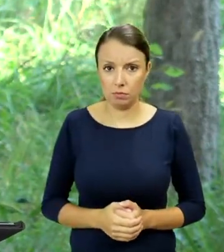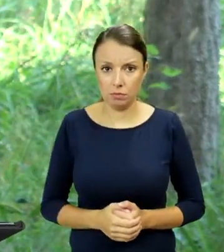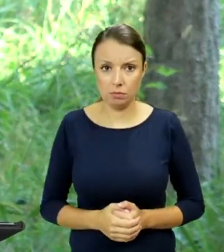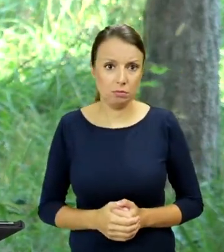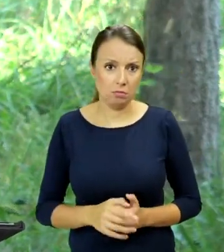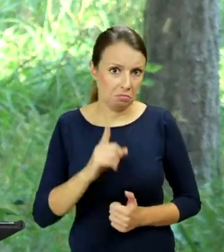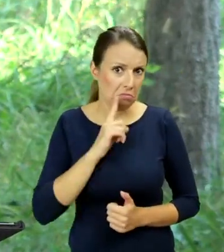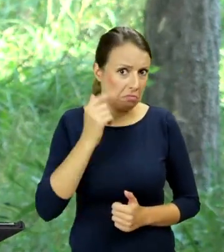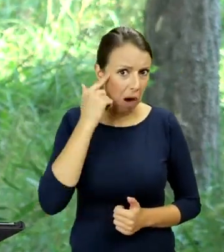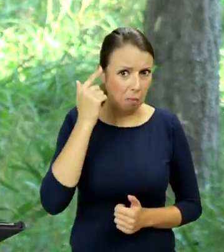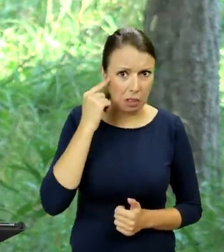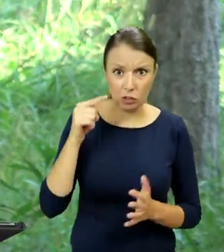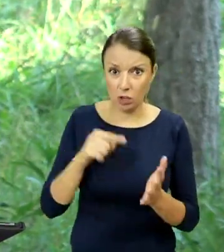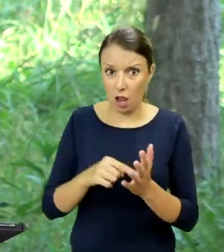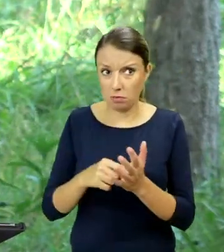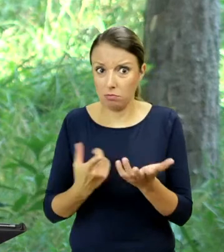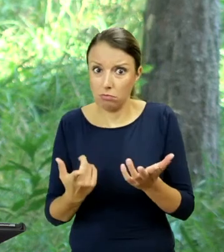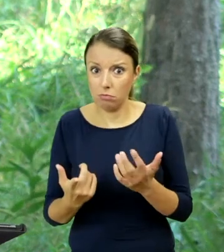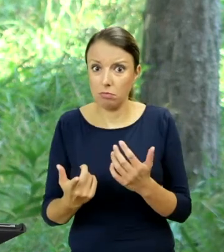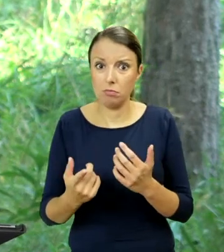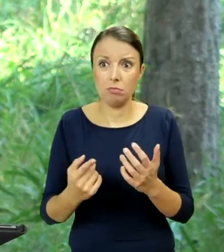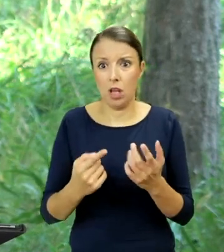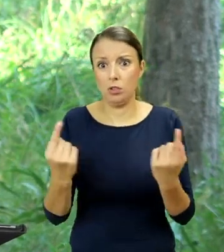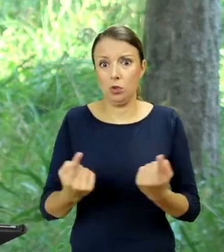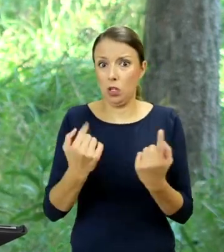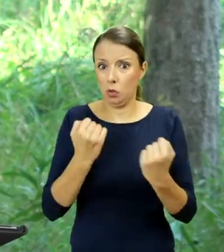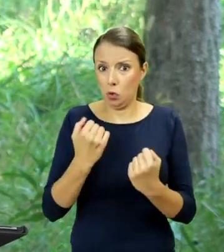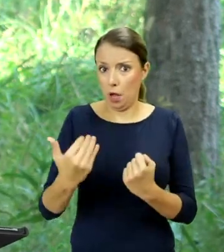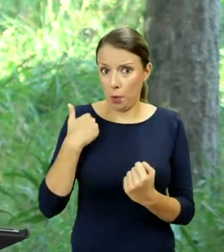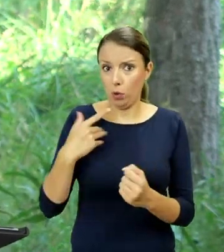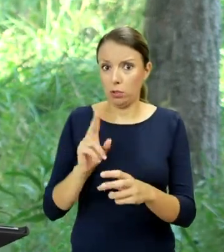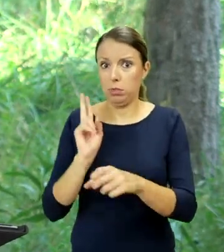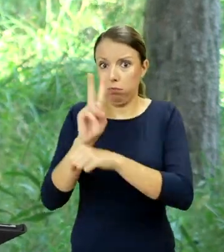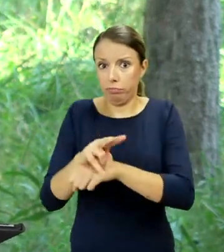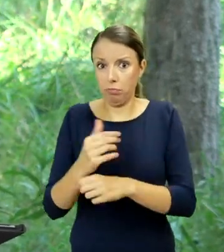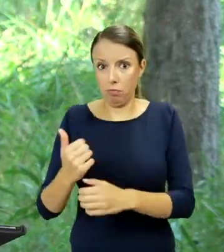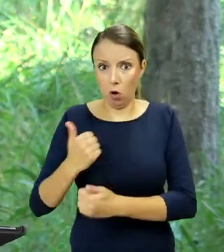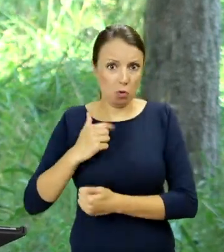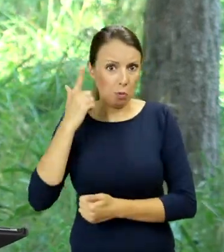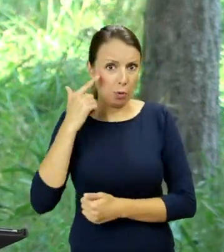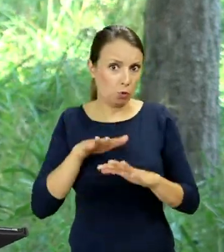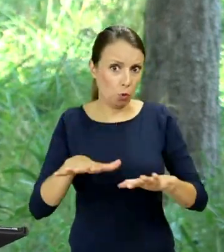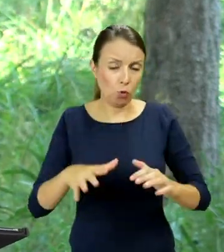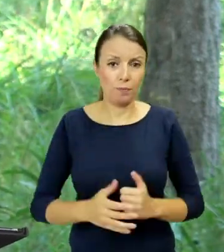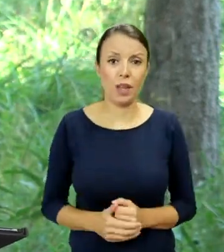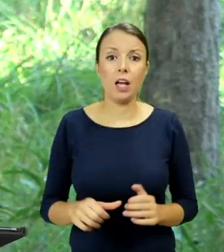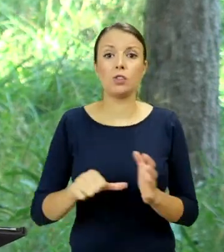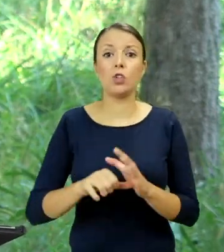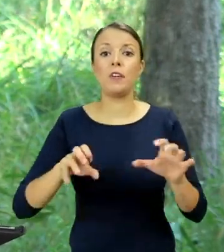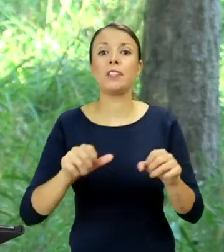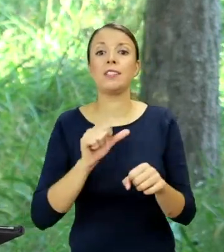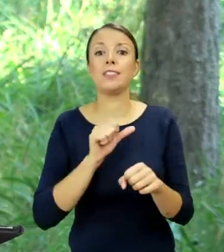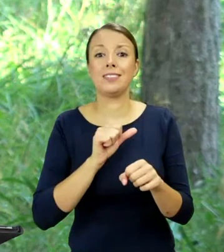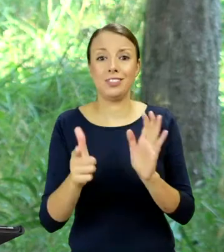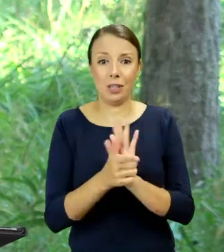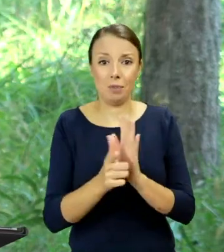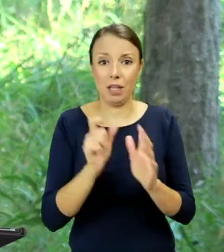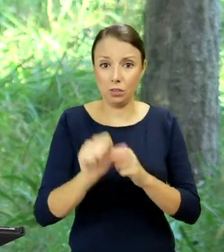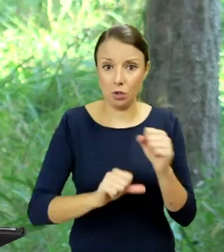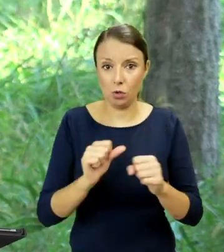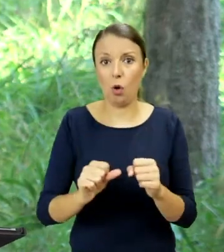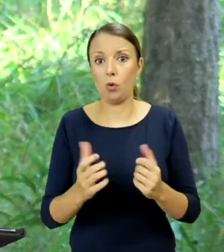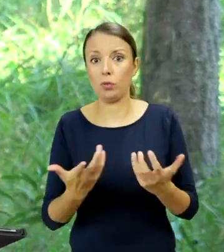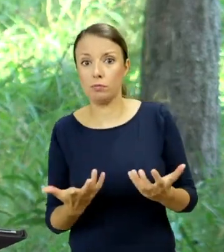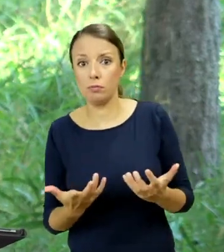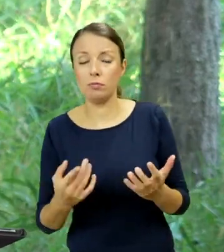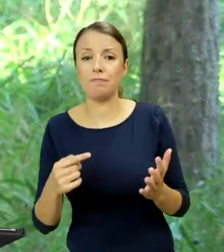Myślę, że całkiem sporo. Jednak w 1919 roku, znów właśnie, kiedy